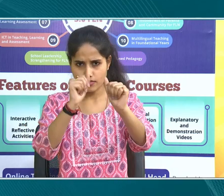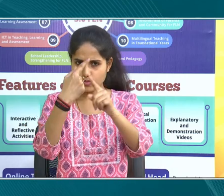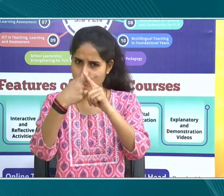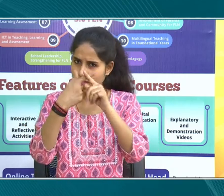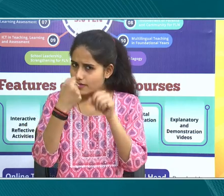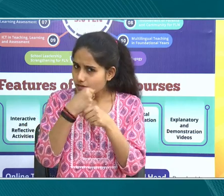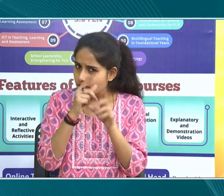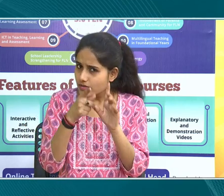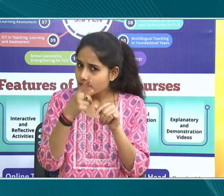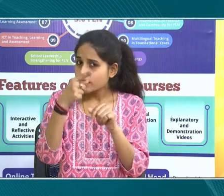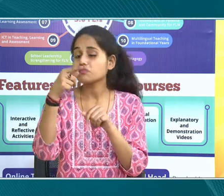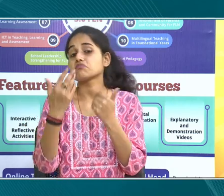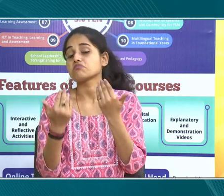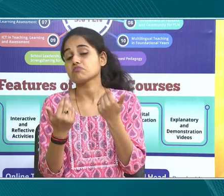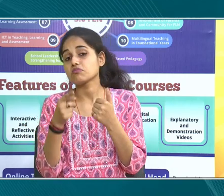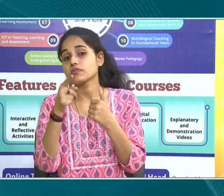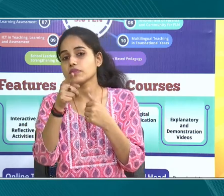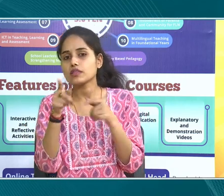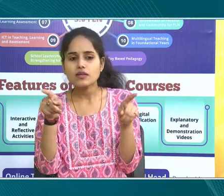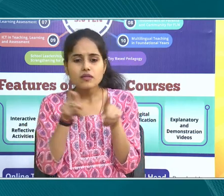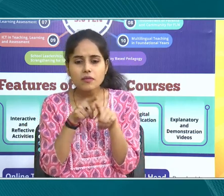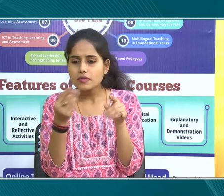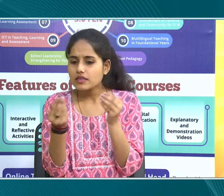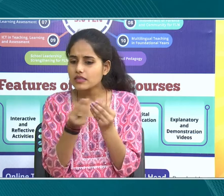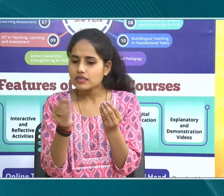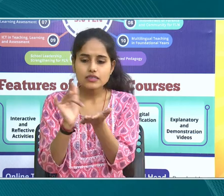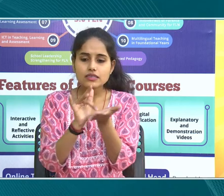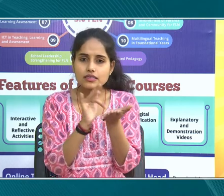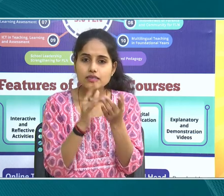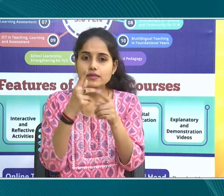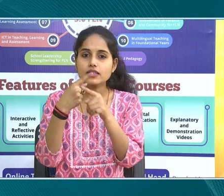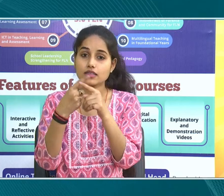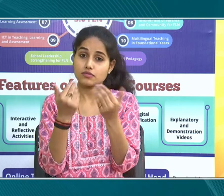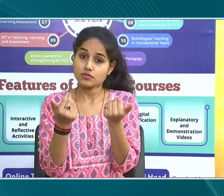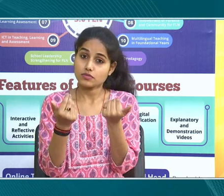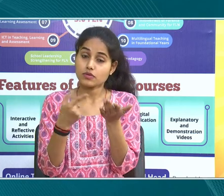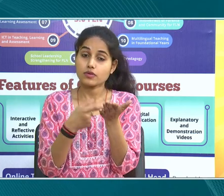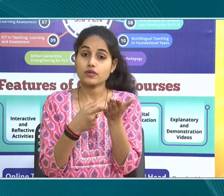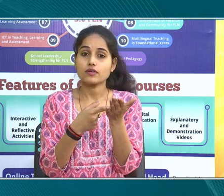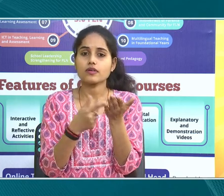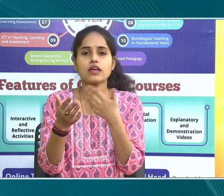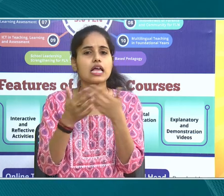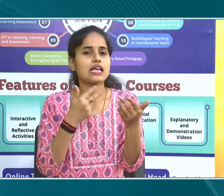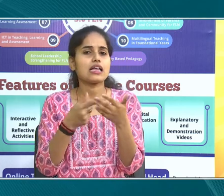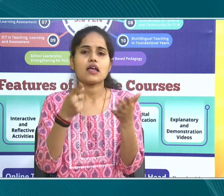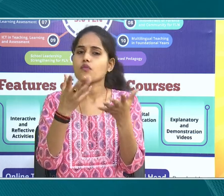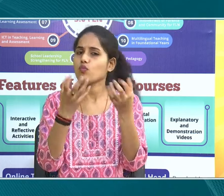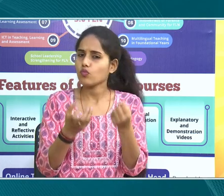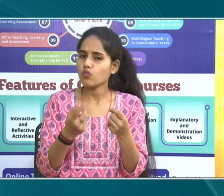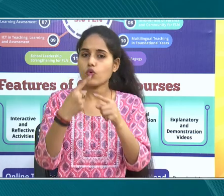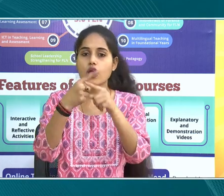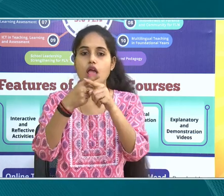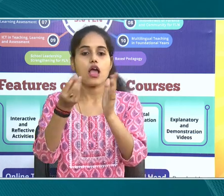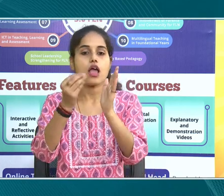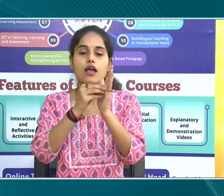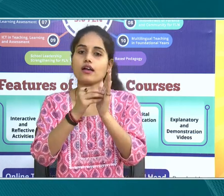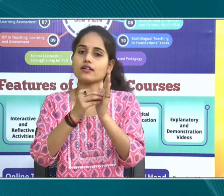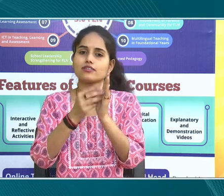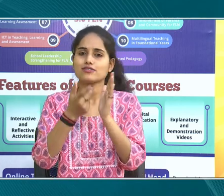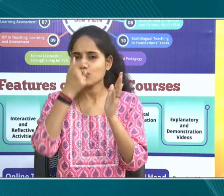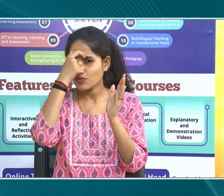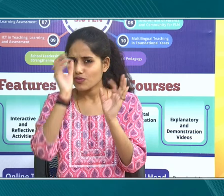आपका एक हो सकता है यही कहीं पास में रहा हो दूर रहा हो आपका मां जहां भी गया आपने एक्सपी बनाया उसने